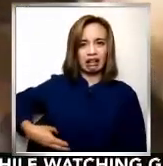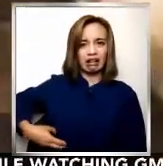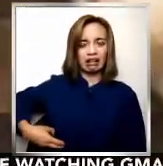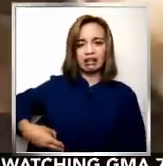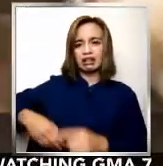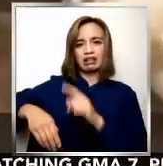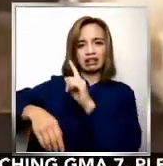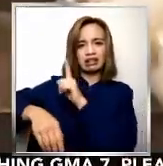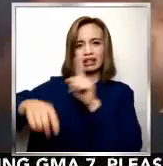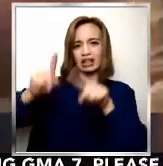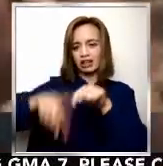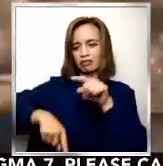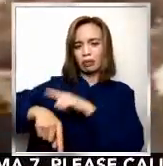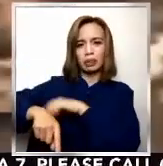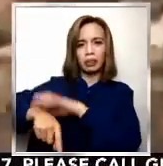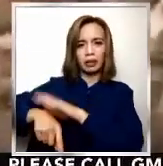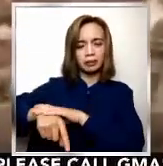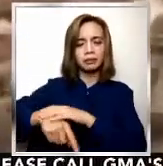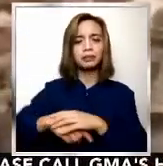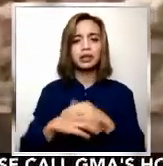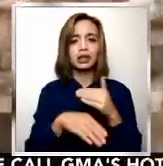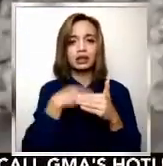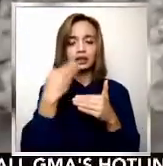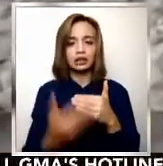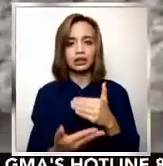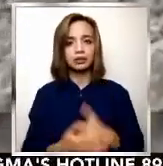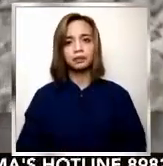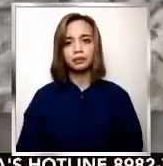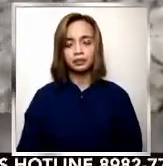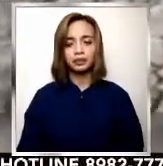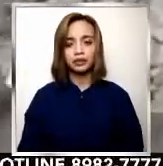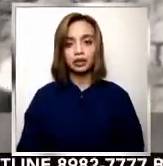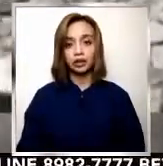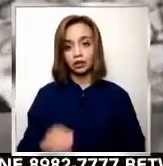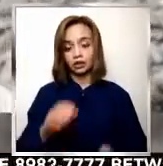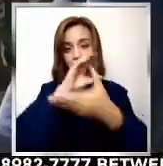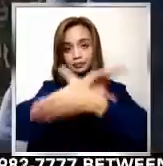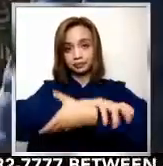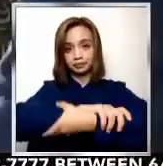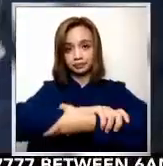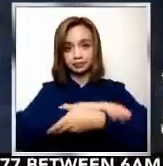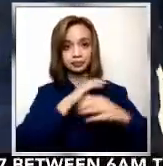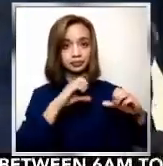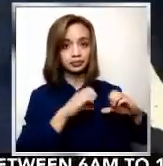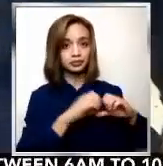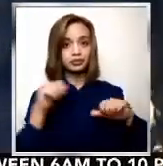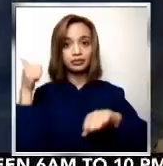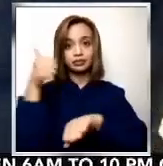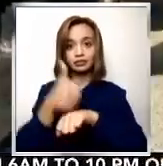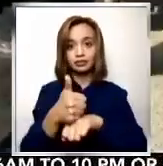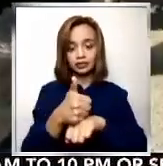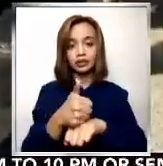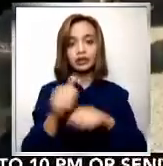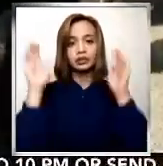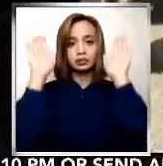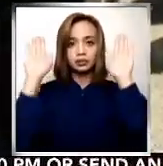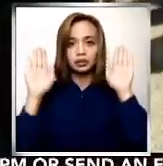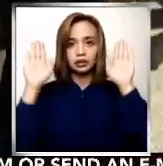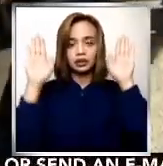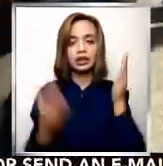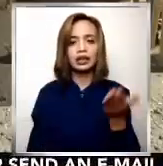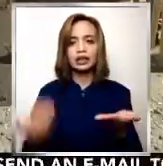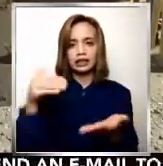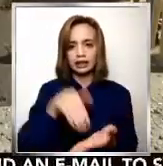Sa ikalawang bugso ng Operation Bayanihan ng GMA Kapuso Foundation sa Benguet, tayo ay muling naghatid ng relief goods sa